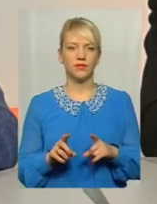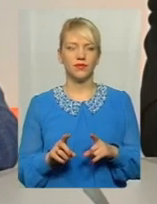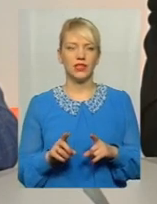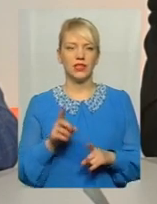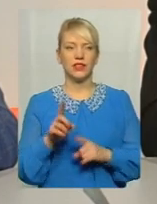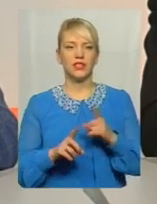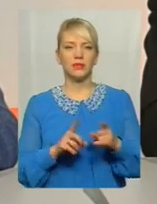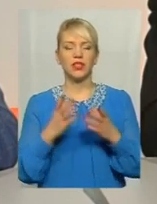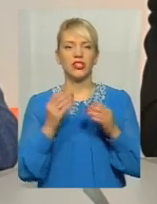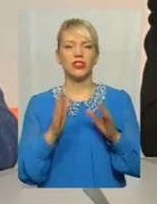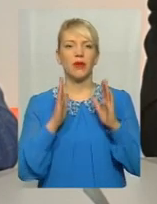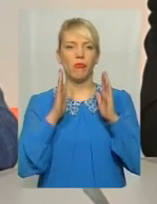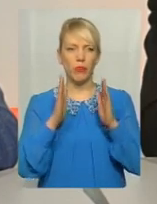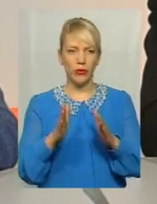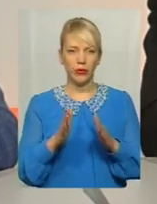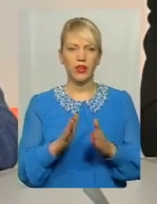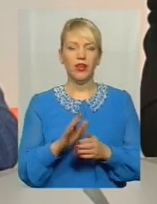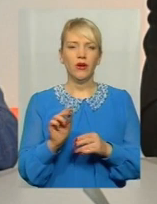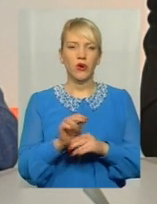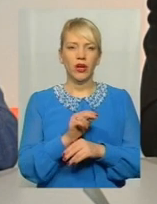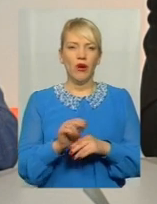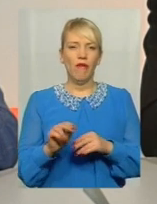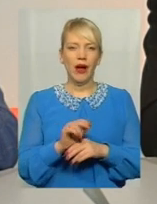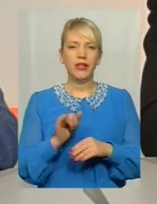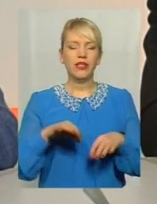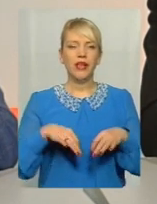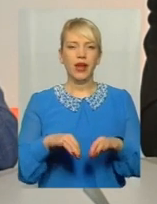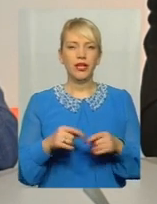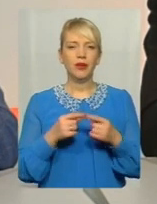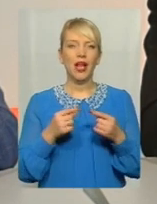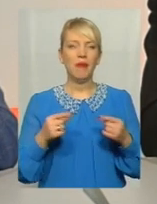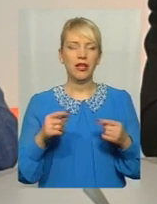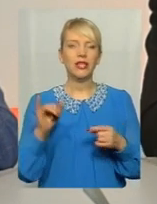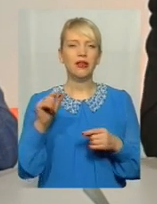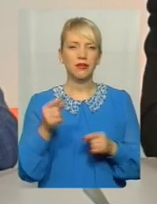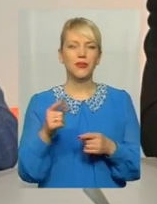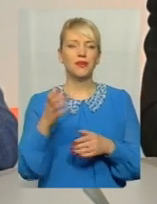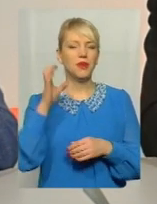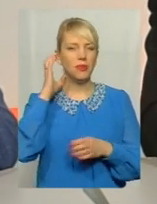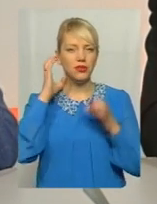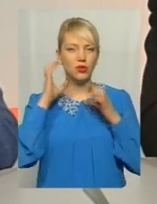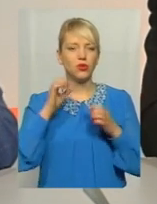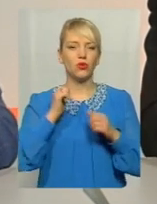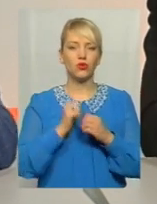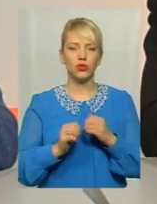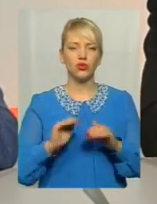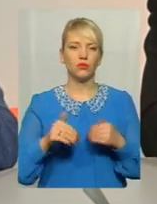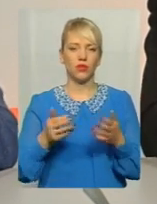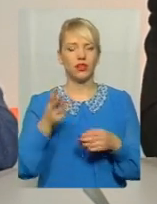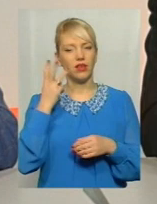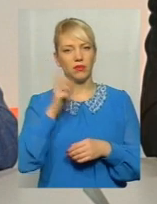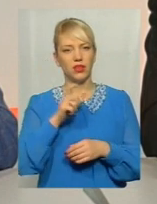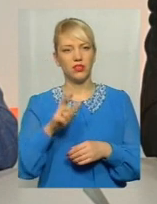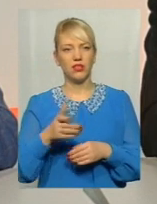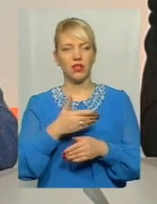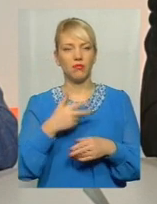зміни ще будуть, ще буде коригуватися транспортна мережа, тому ми прислуховуємося до кожної поради хмельничан, ми